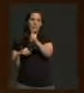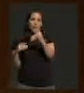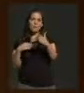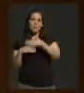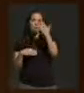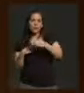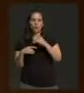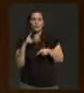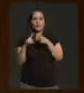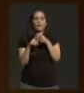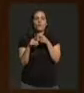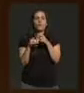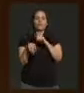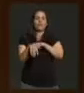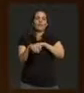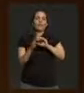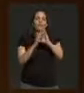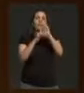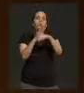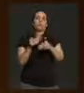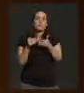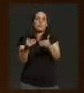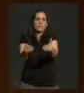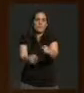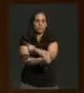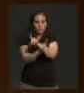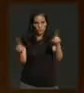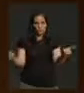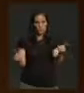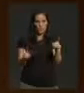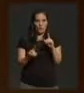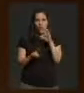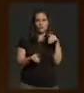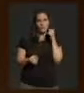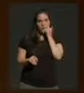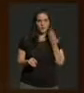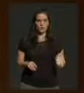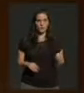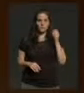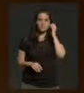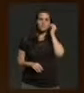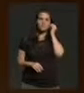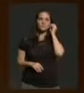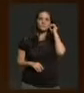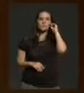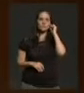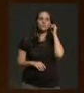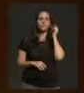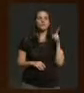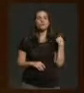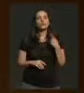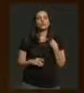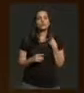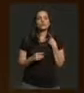Zentzu honetan, azken hilabeteotan, belar artifizialeko zelai berri bat eraiki da, zazpi zelaia,